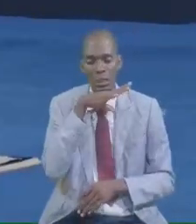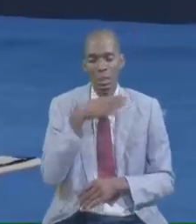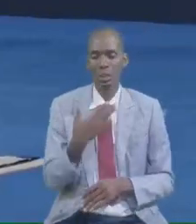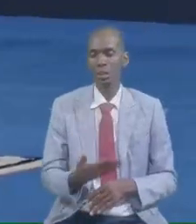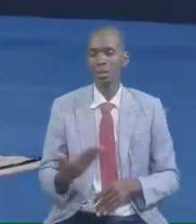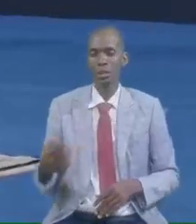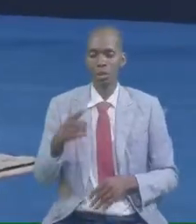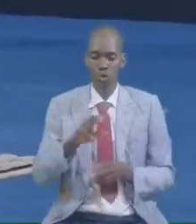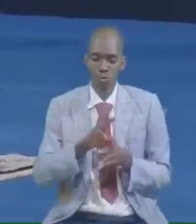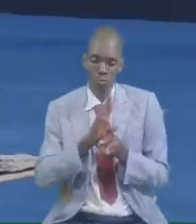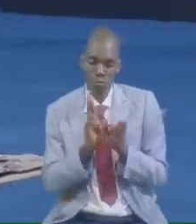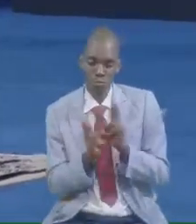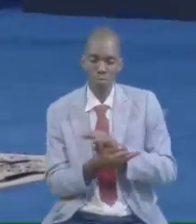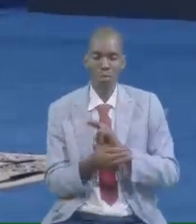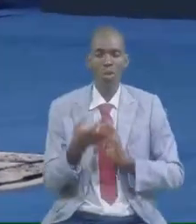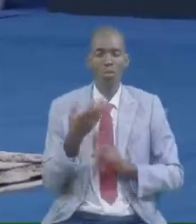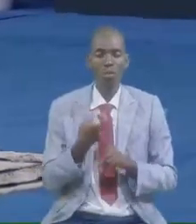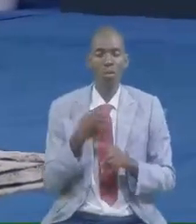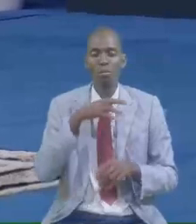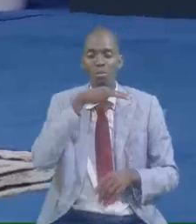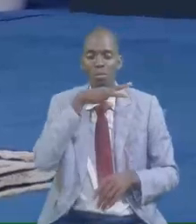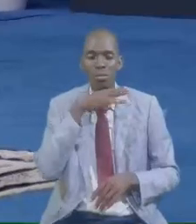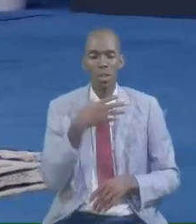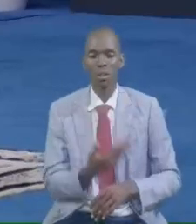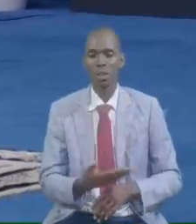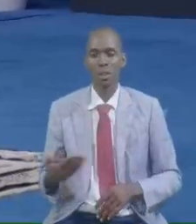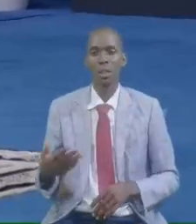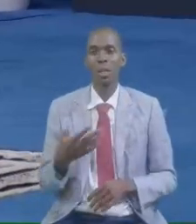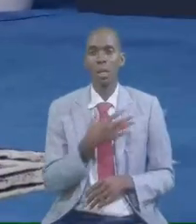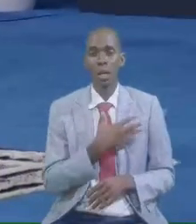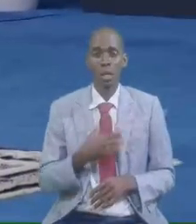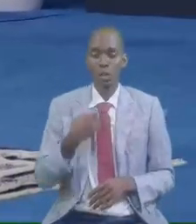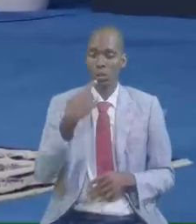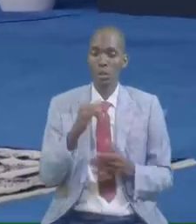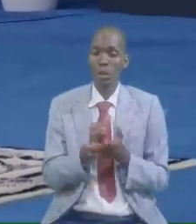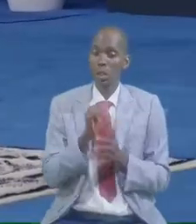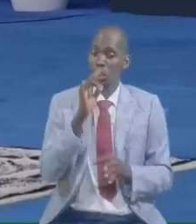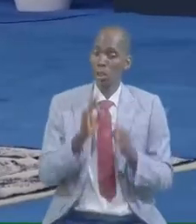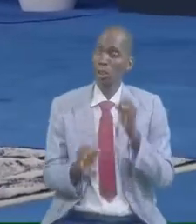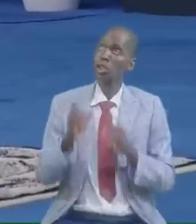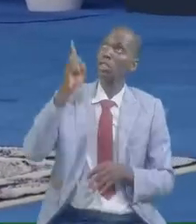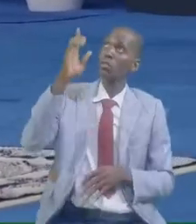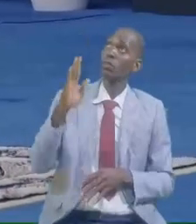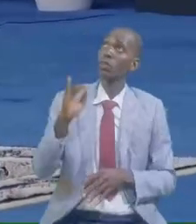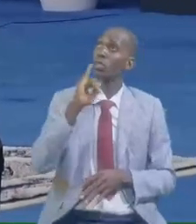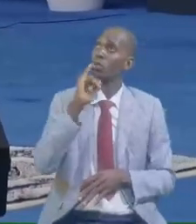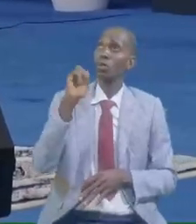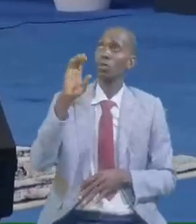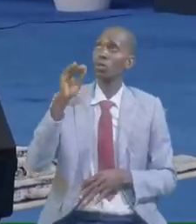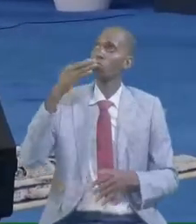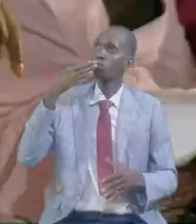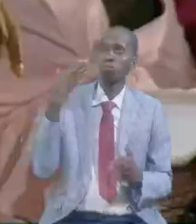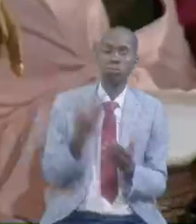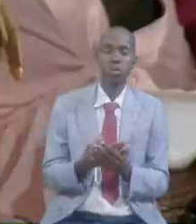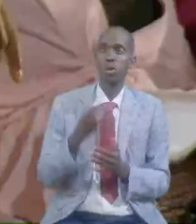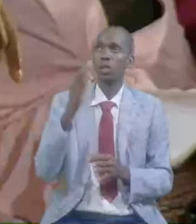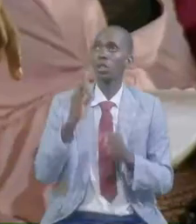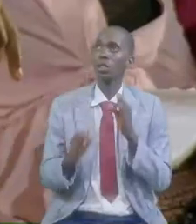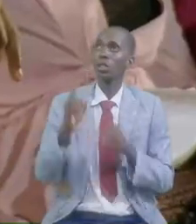Tu te repens de l'iniquité et tu dis, si Dieu a été si bon, si Dieu a été si